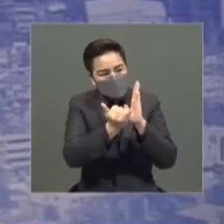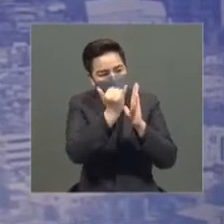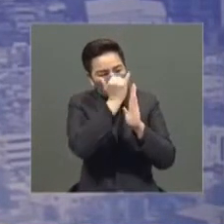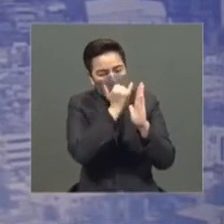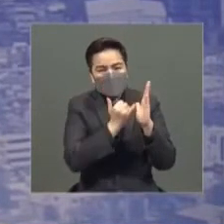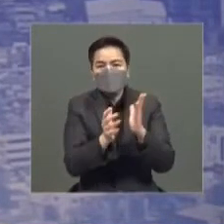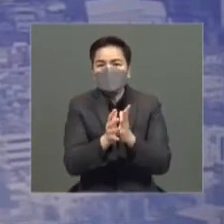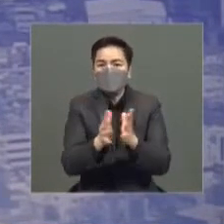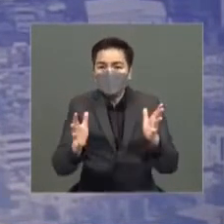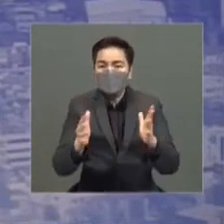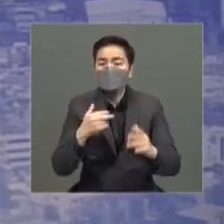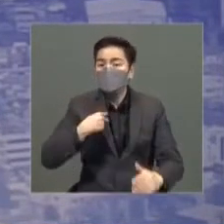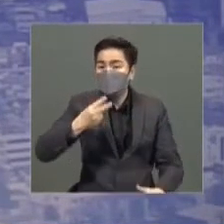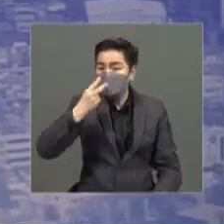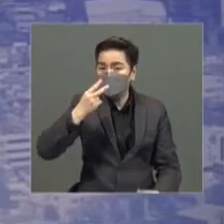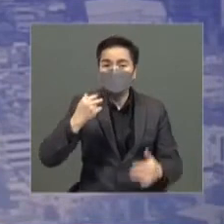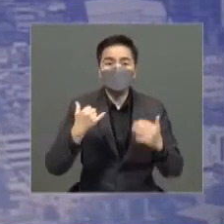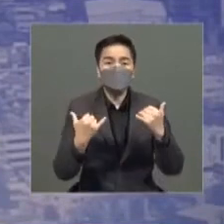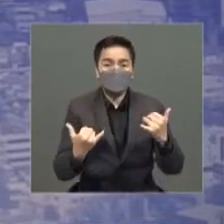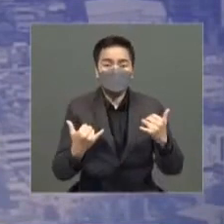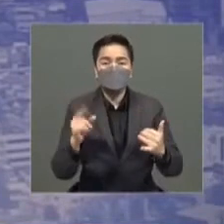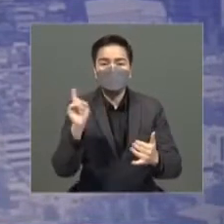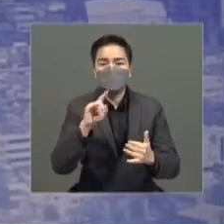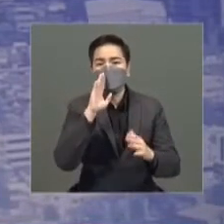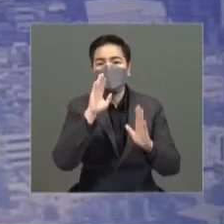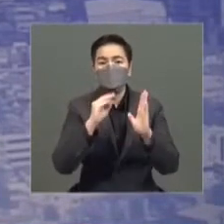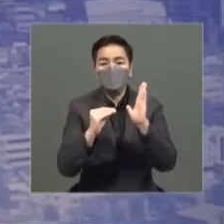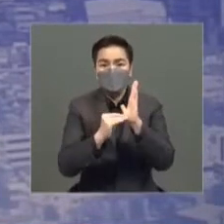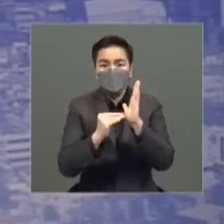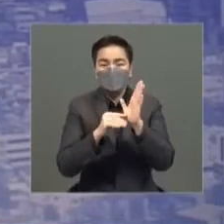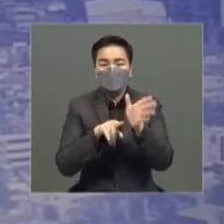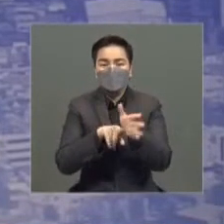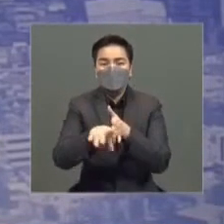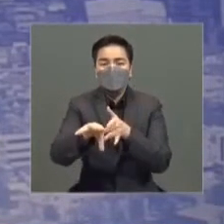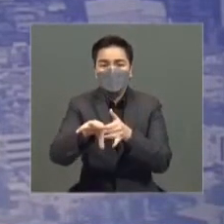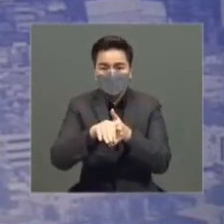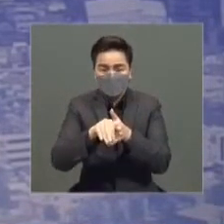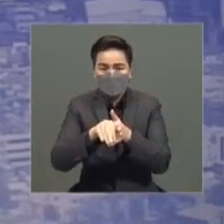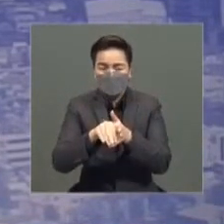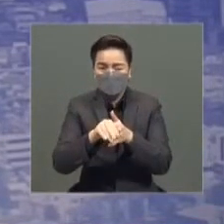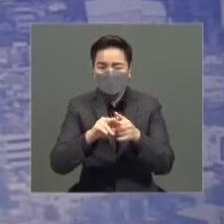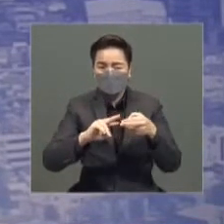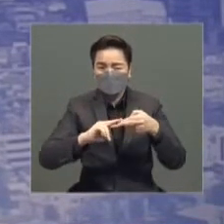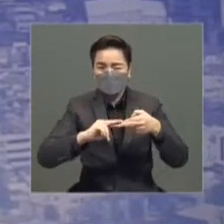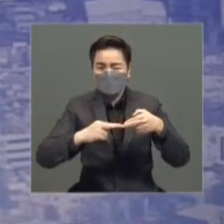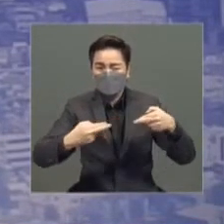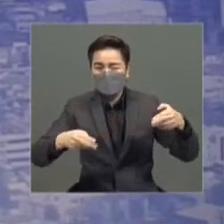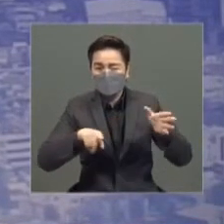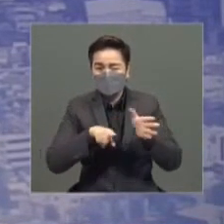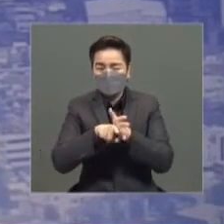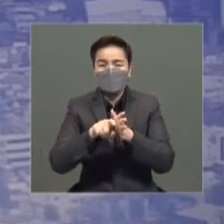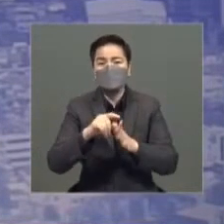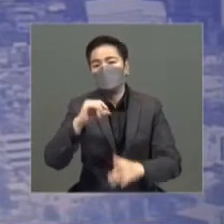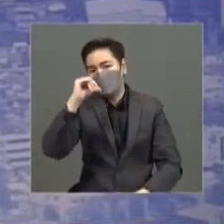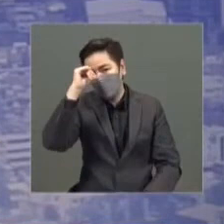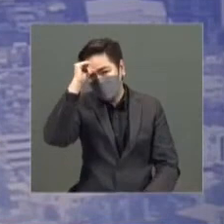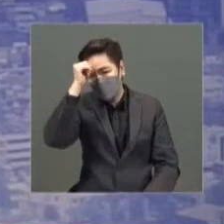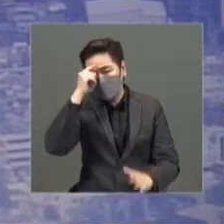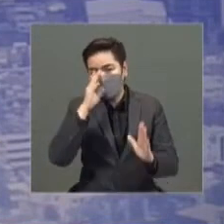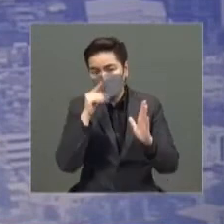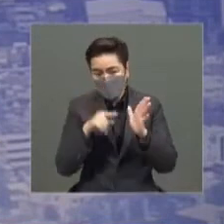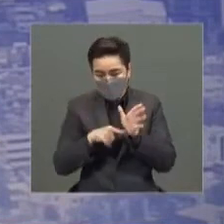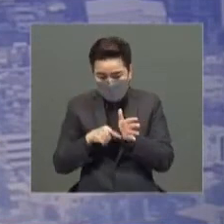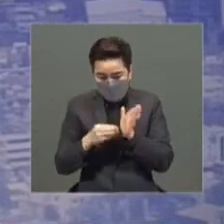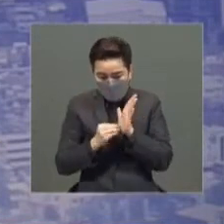ขึ้นและอย่างที่สะท้อนให้เห็นวันนี้นะคะว่าถ้ากทม.ผู้ติดเชื้อเป็นสายพันธุ์เดลต้ามีความเป็นไปได้ที่พื้นที่